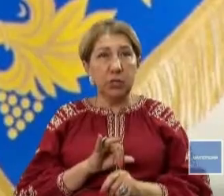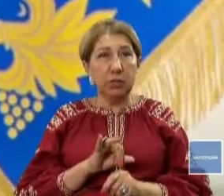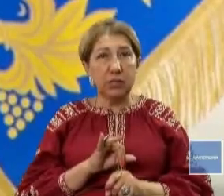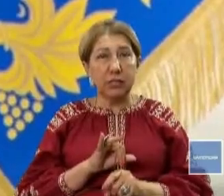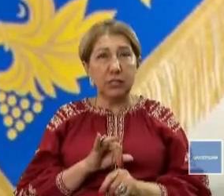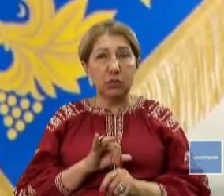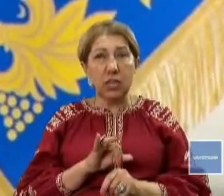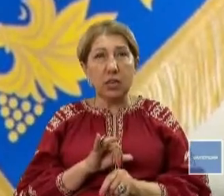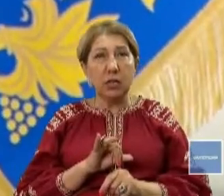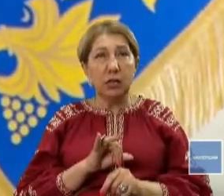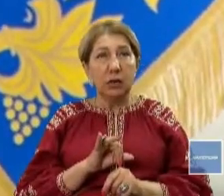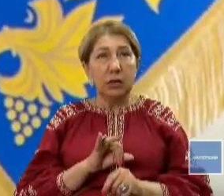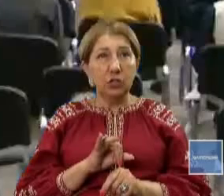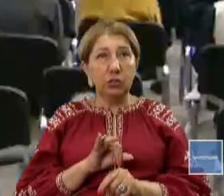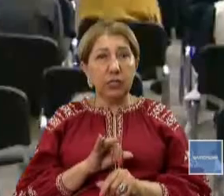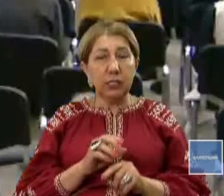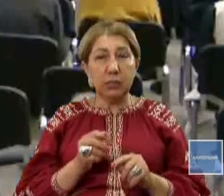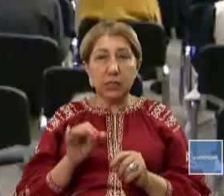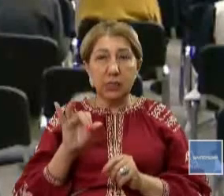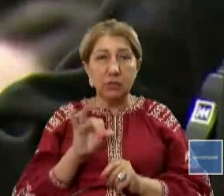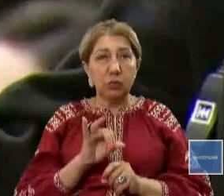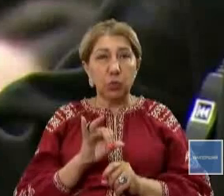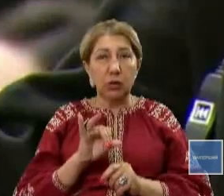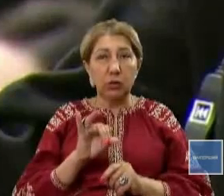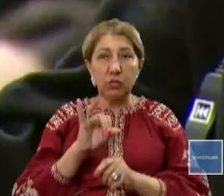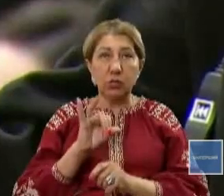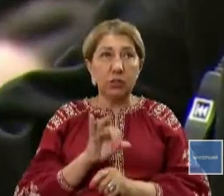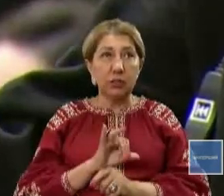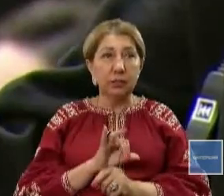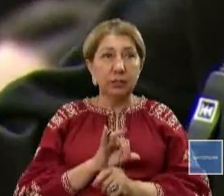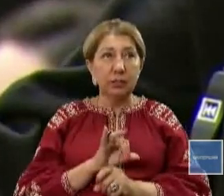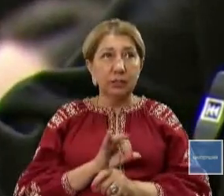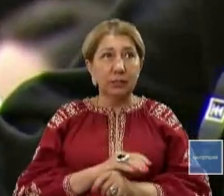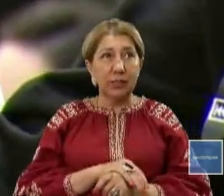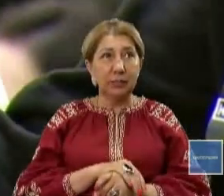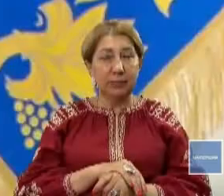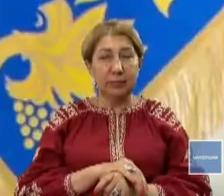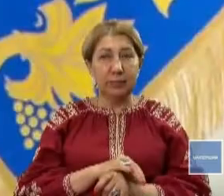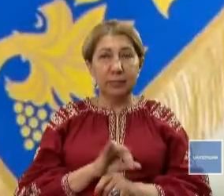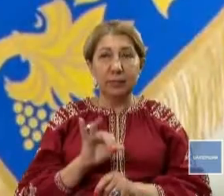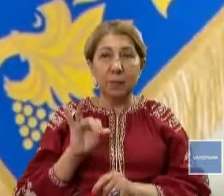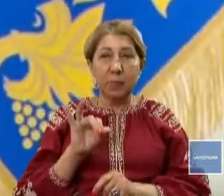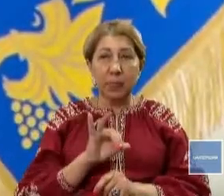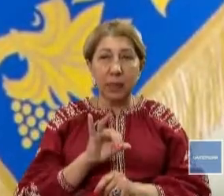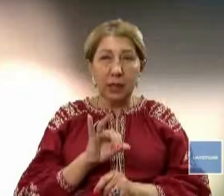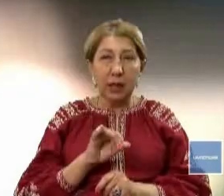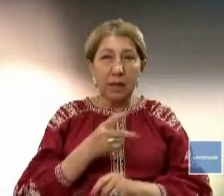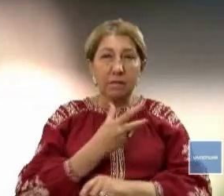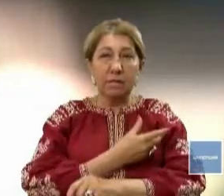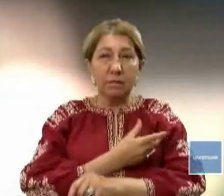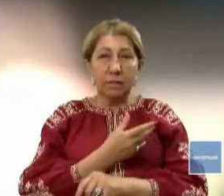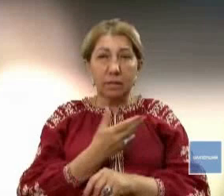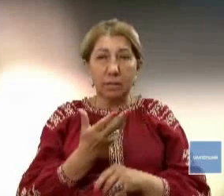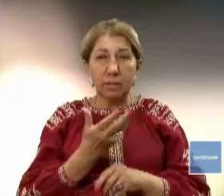для Офісу Президента і особисто для вас? Якщо це людина, яка говорить, що НАБУ – це не українська історія, і це людина, яка була